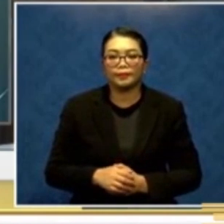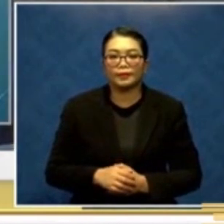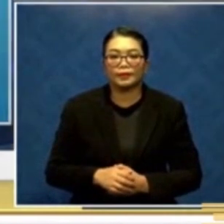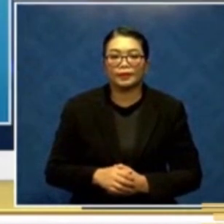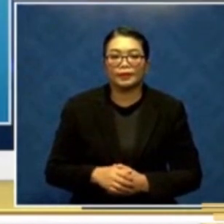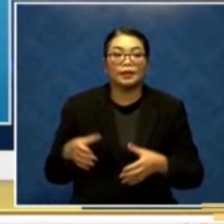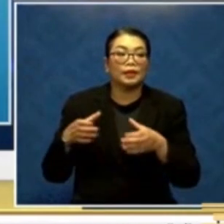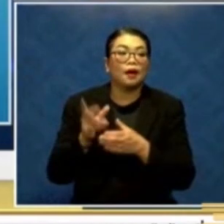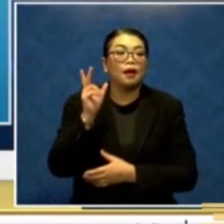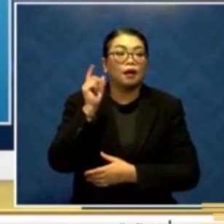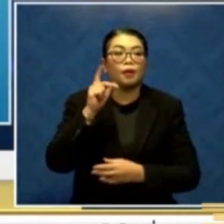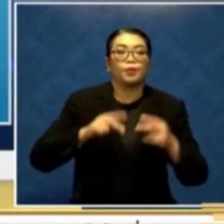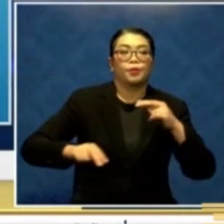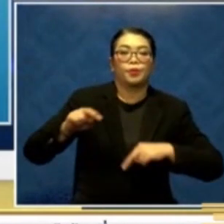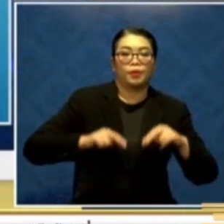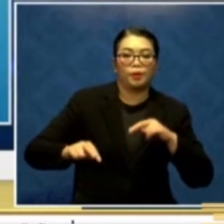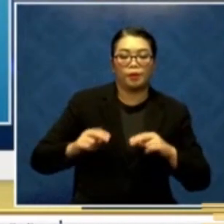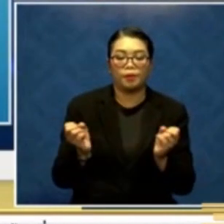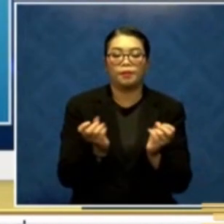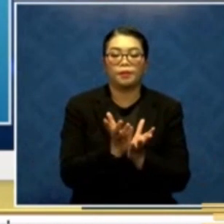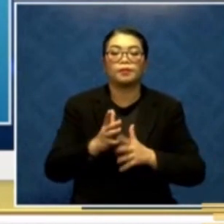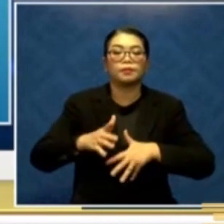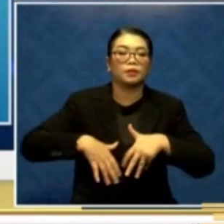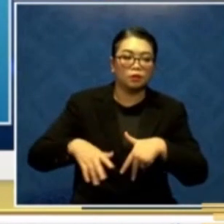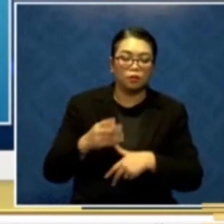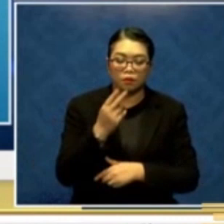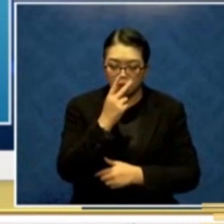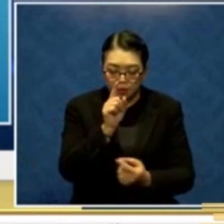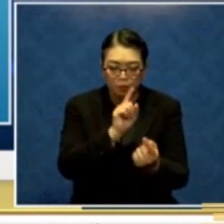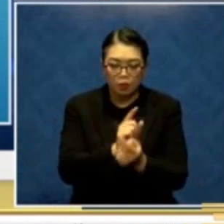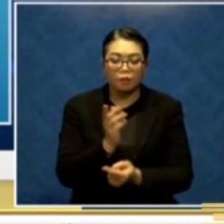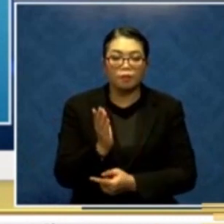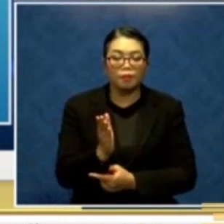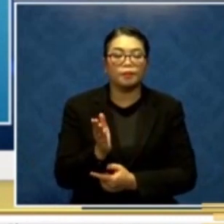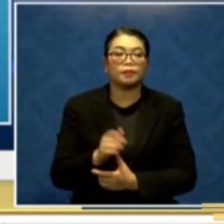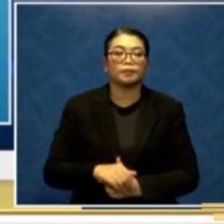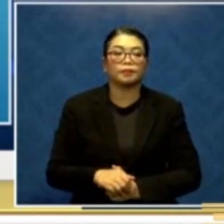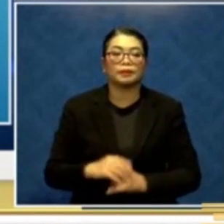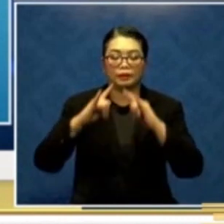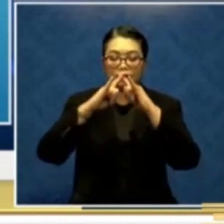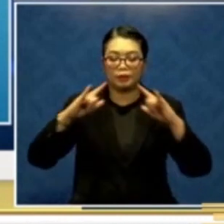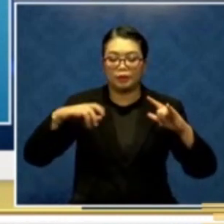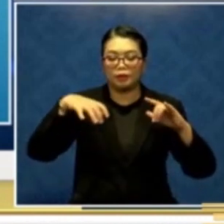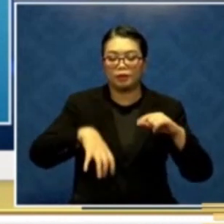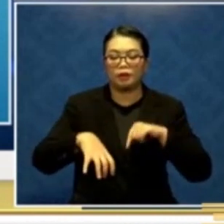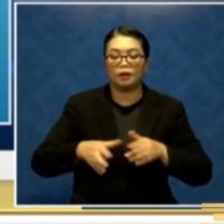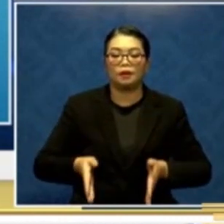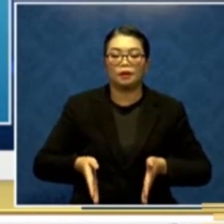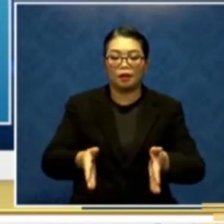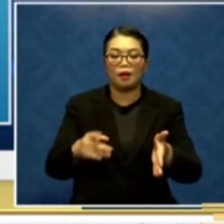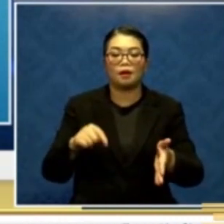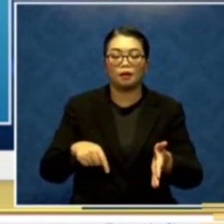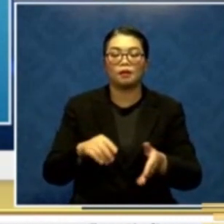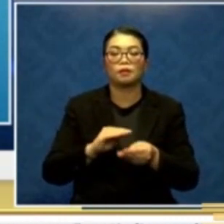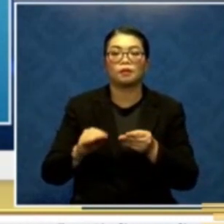ซึเป็สื่อที่คอยชวยเหือคอยตรจตาควเดอนรอนขพน้ประชาชนดังภาพทเห็น ตอนนี้ สาหลาทางหลวงของ